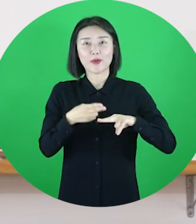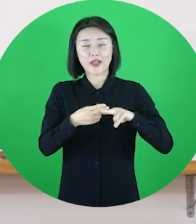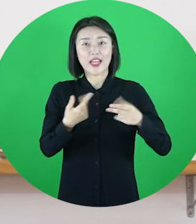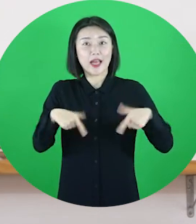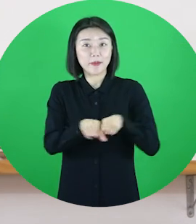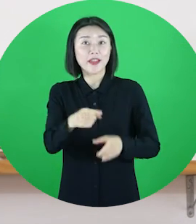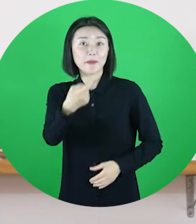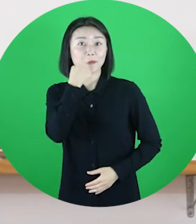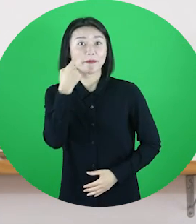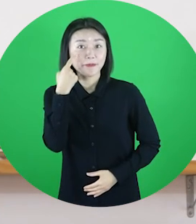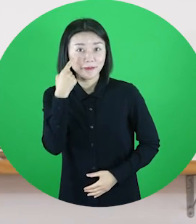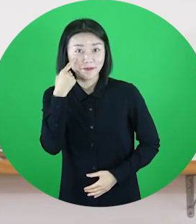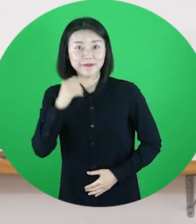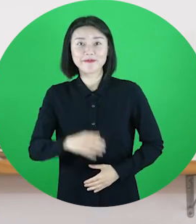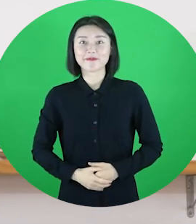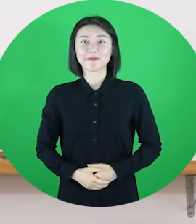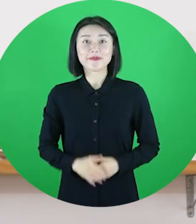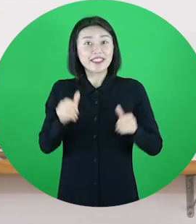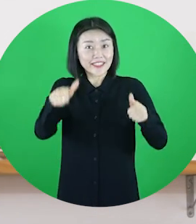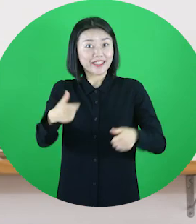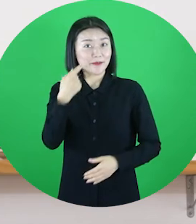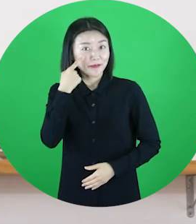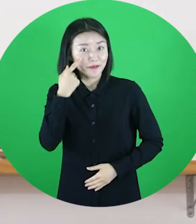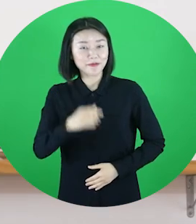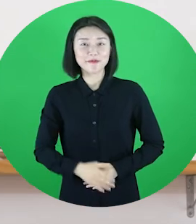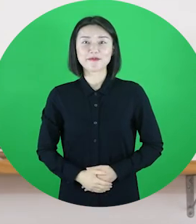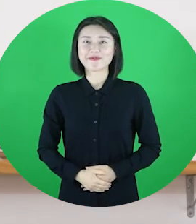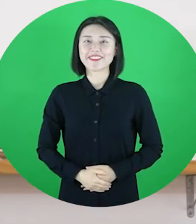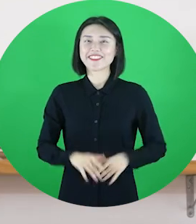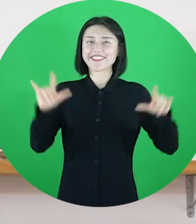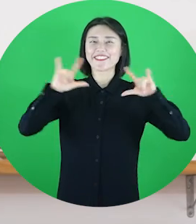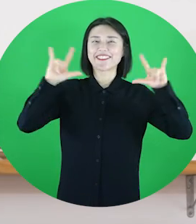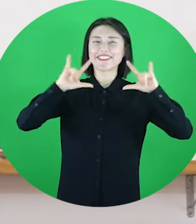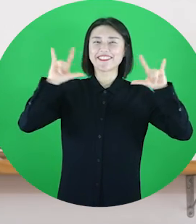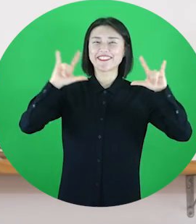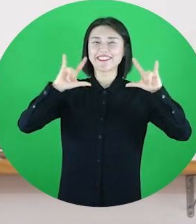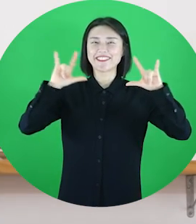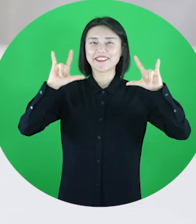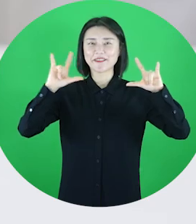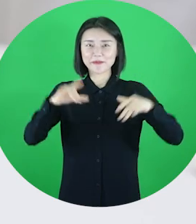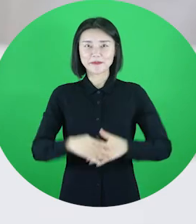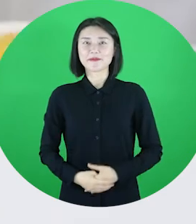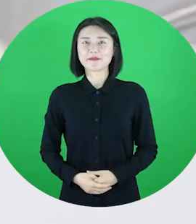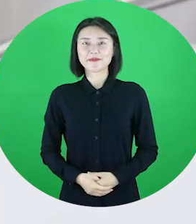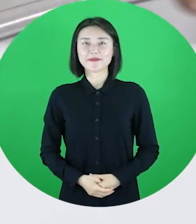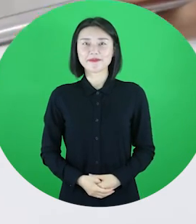요리로 만나보도록 하겠습니다. 자, 인사해 볼까요? 안녕.